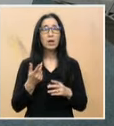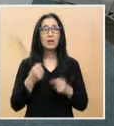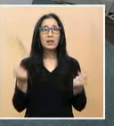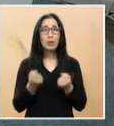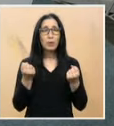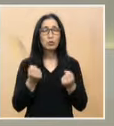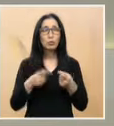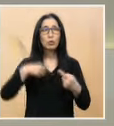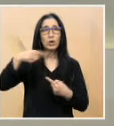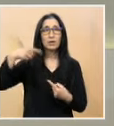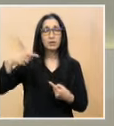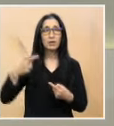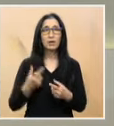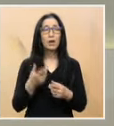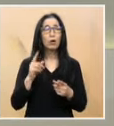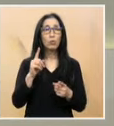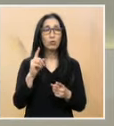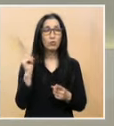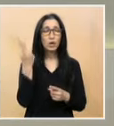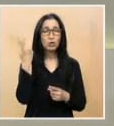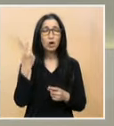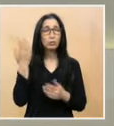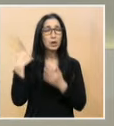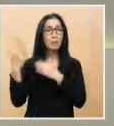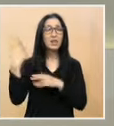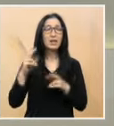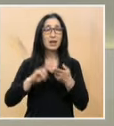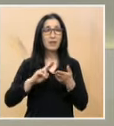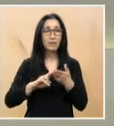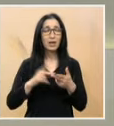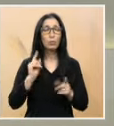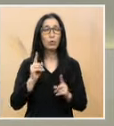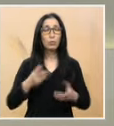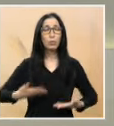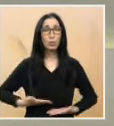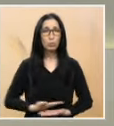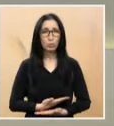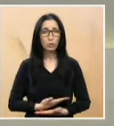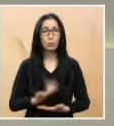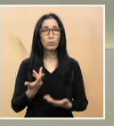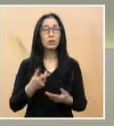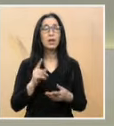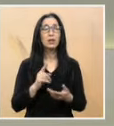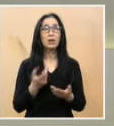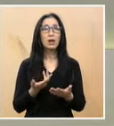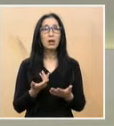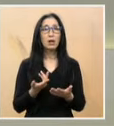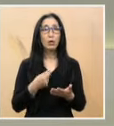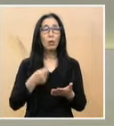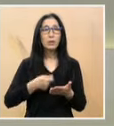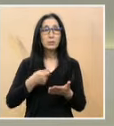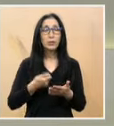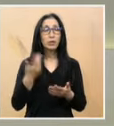на технологиите? Това, което в началото на миналия век е било като необходимост за кадри, за да